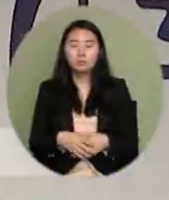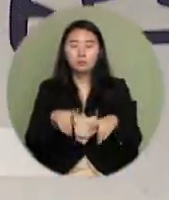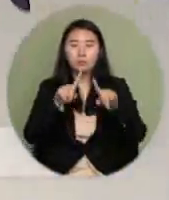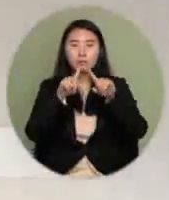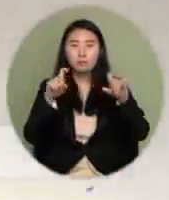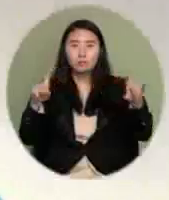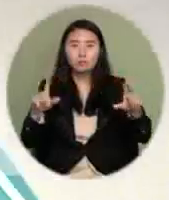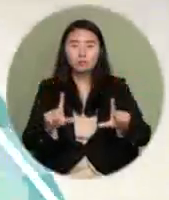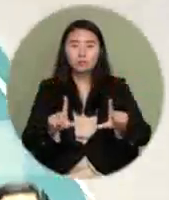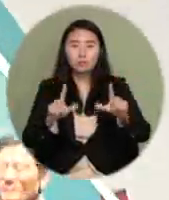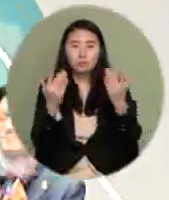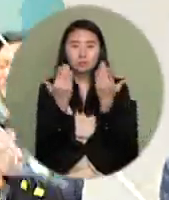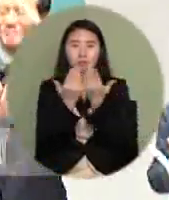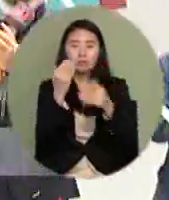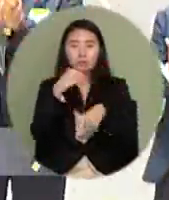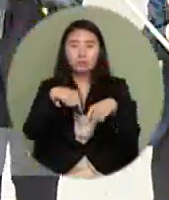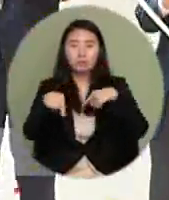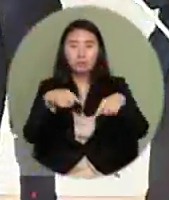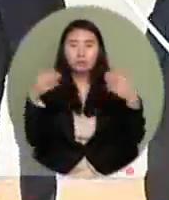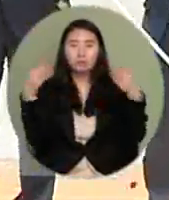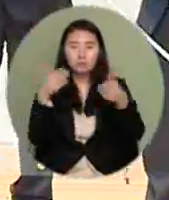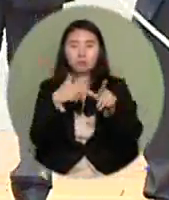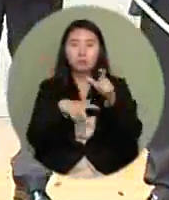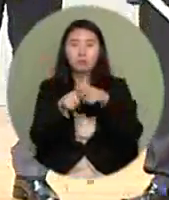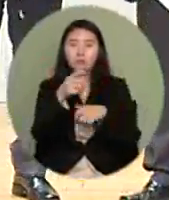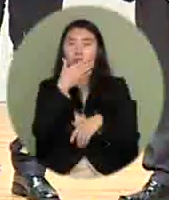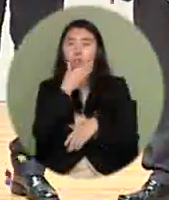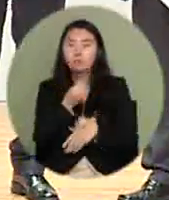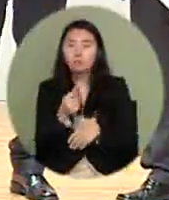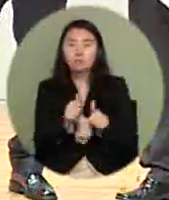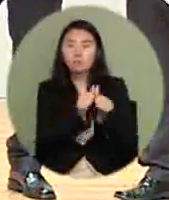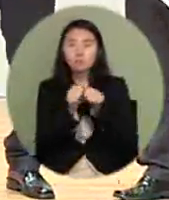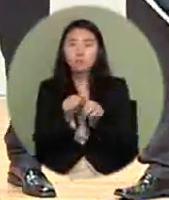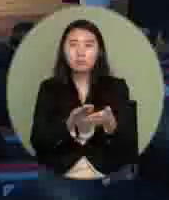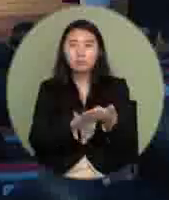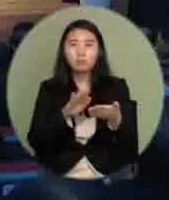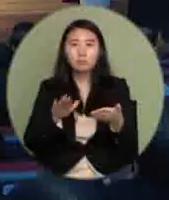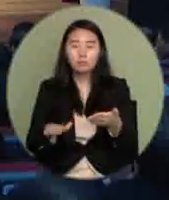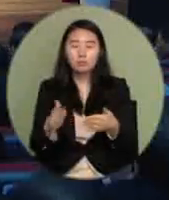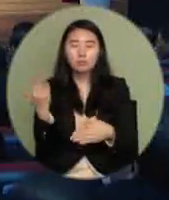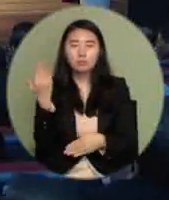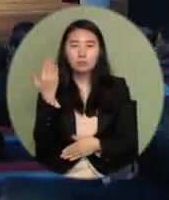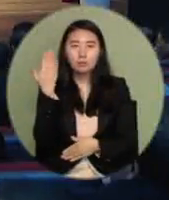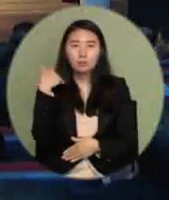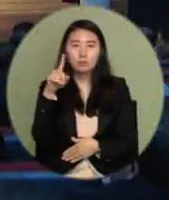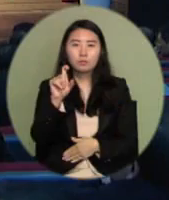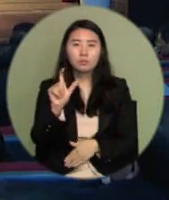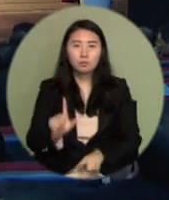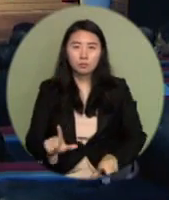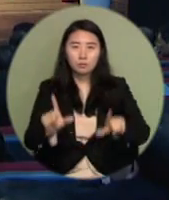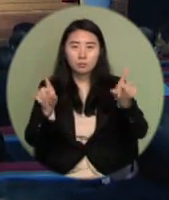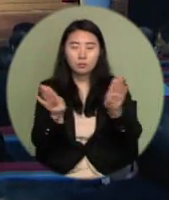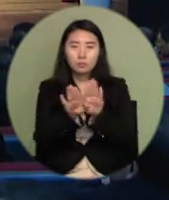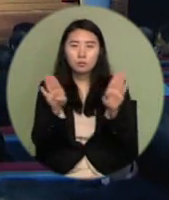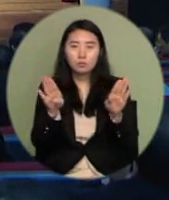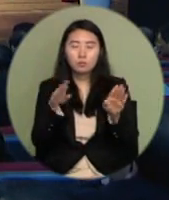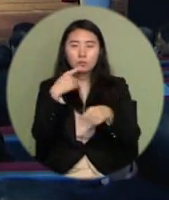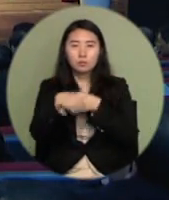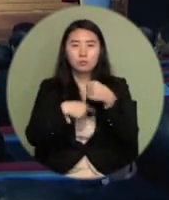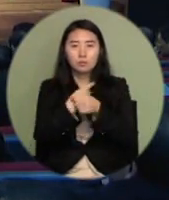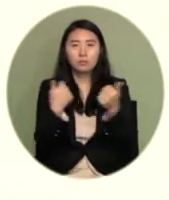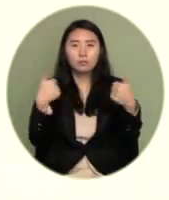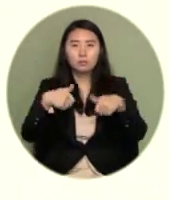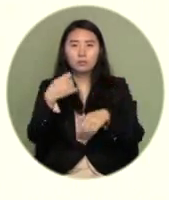성북구가 제시한 2016년 정책 방향은 더불어 행복한 동행입니다. 지난 15일 성북구민회관에서 열린 성북구